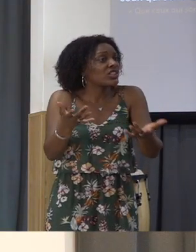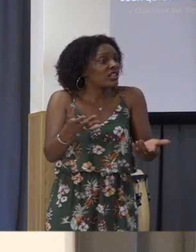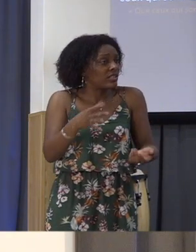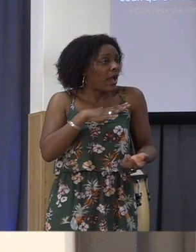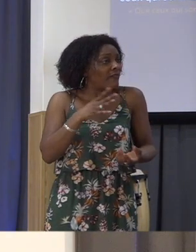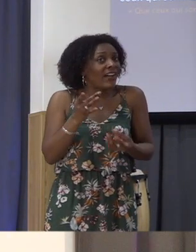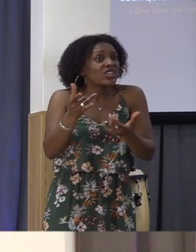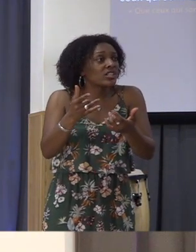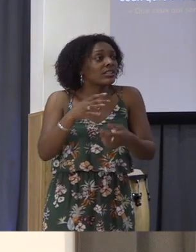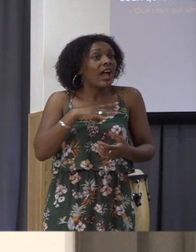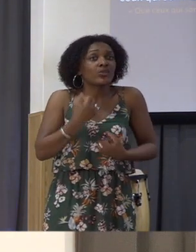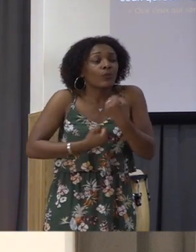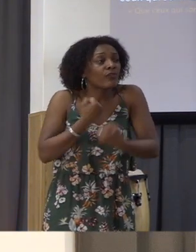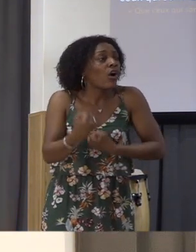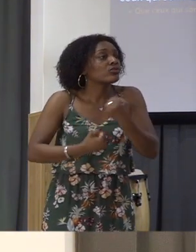en difficulté.